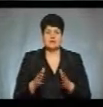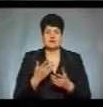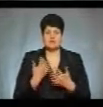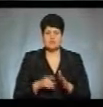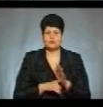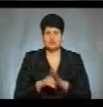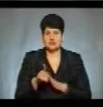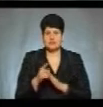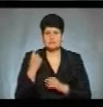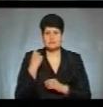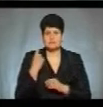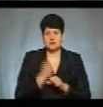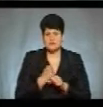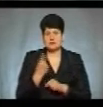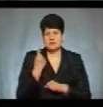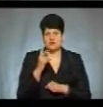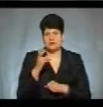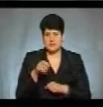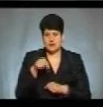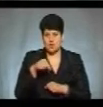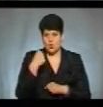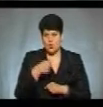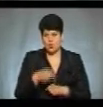чинності постанова 1 квітня цього року.